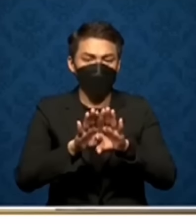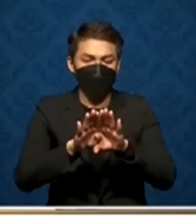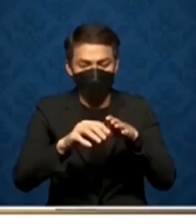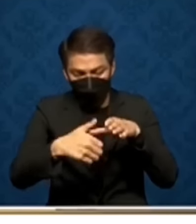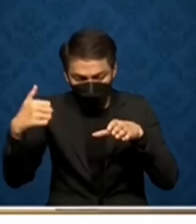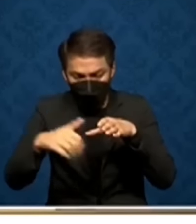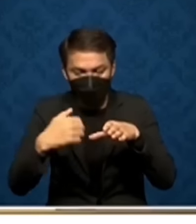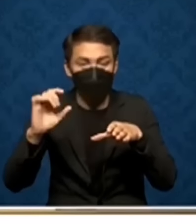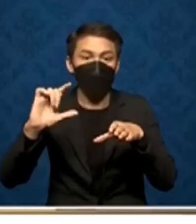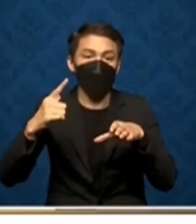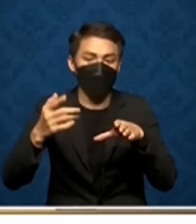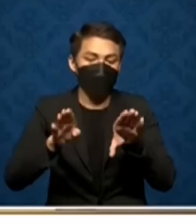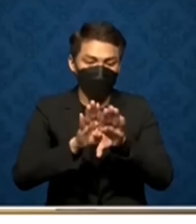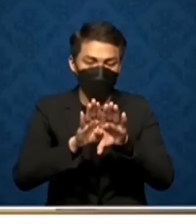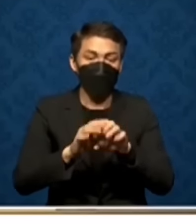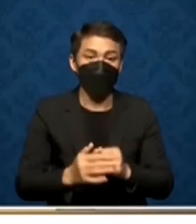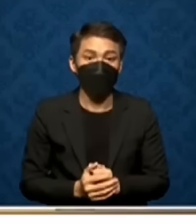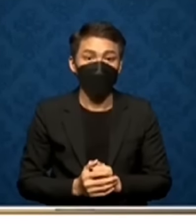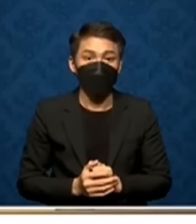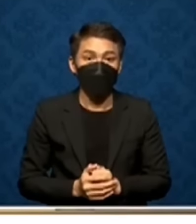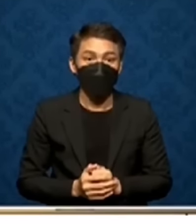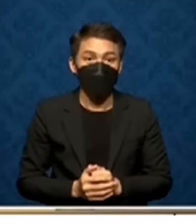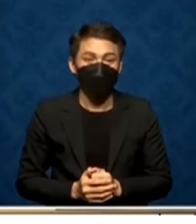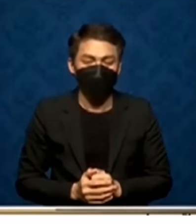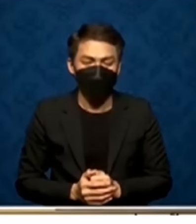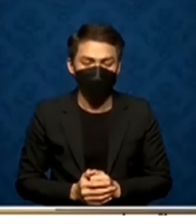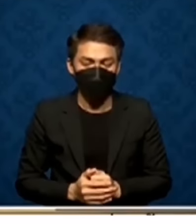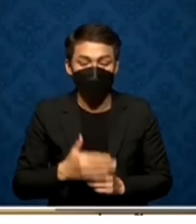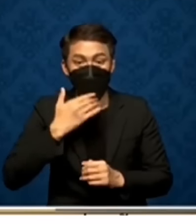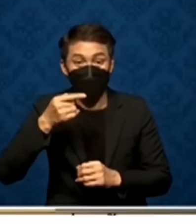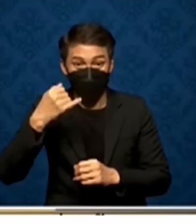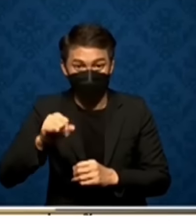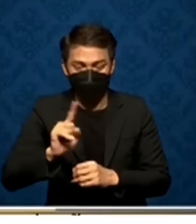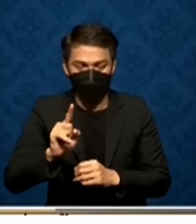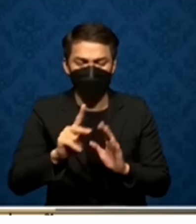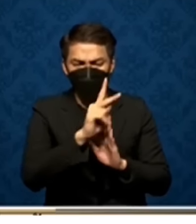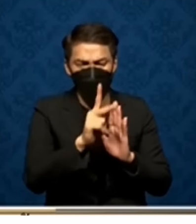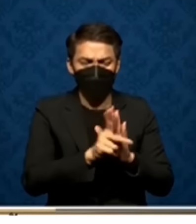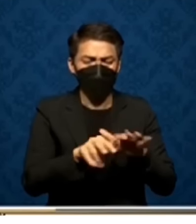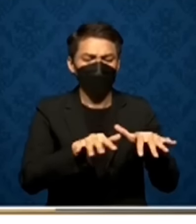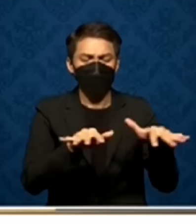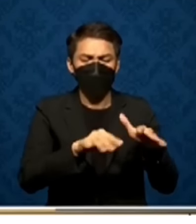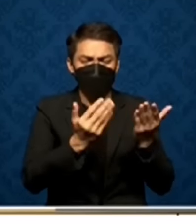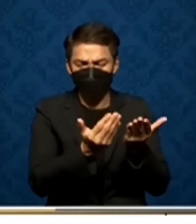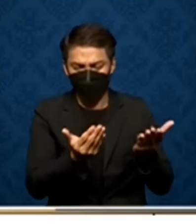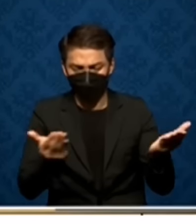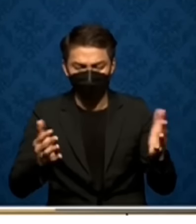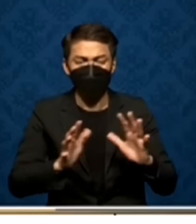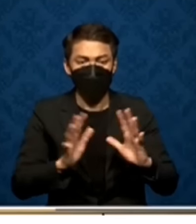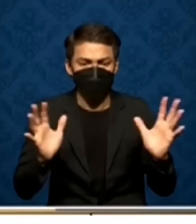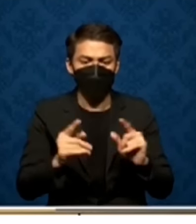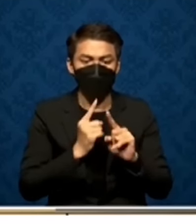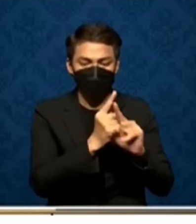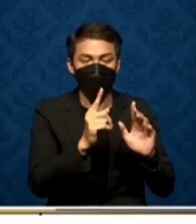มเห็นด้วยว่าพอไปดูความผิดของเหมืองทองอัครากฎหมายทั่วไปเยอะมากเลยที่สามารถปิดตามก